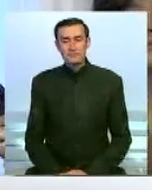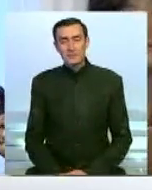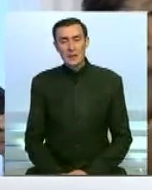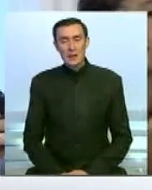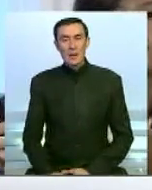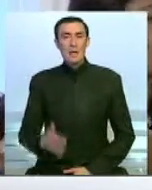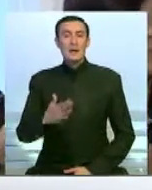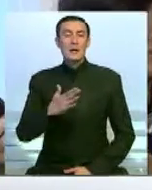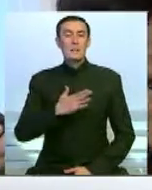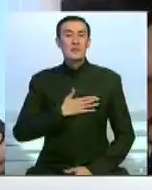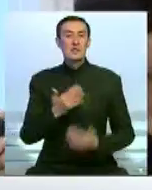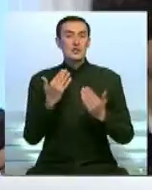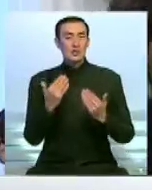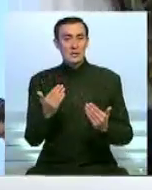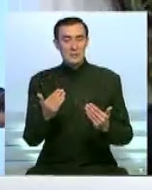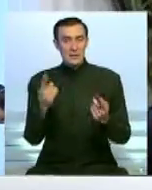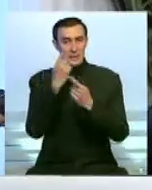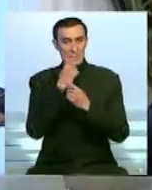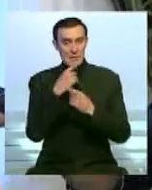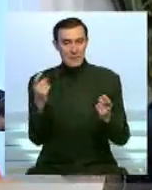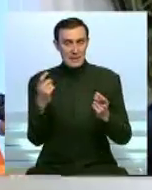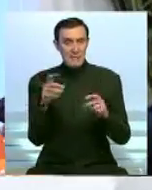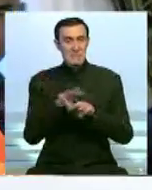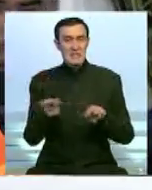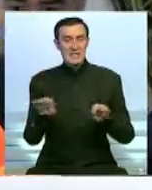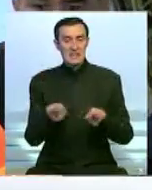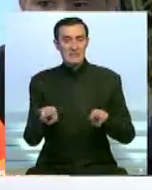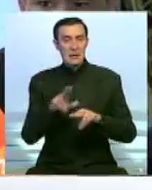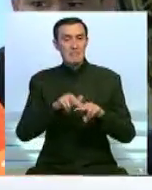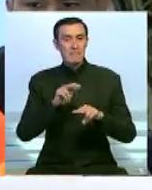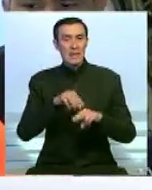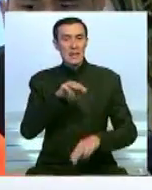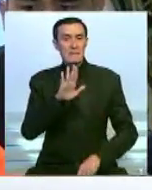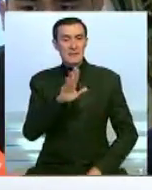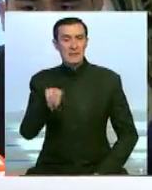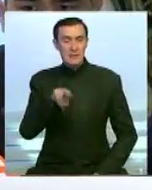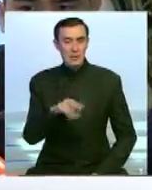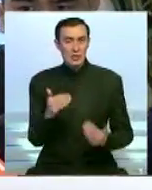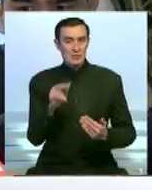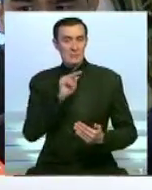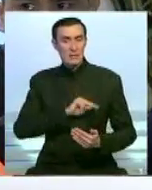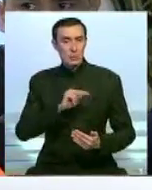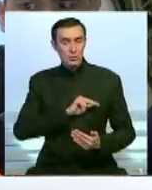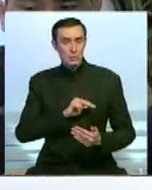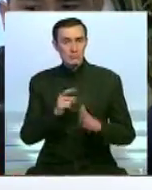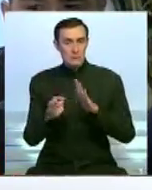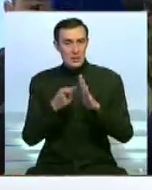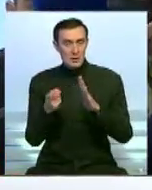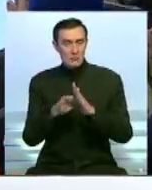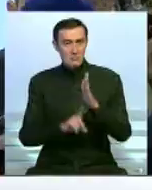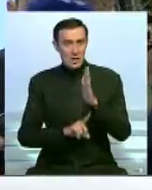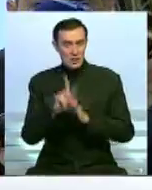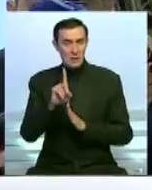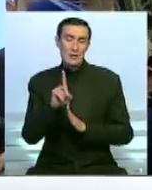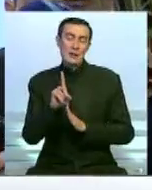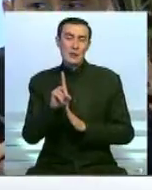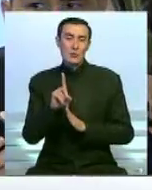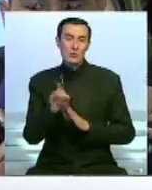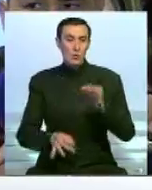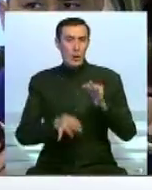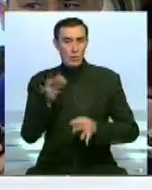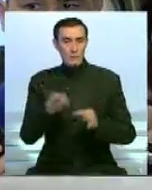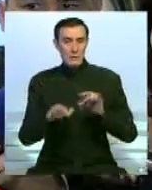Мы заявили в Министерство внутренних дел, они начали свою работу, насколько я понимаю, возбудили уголовное